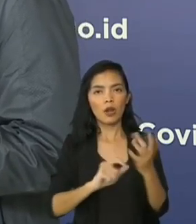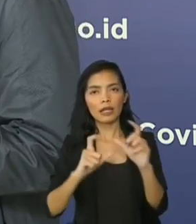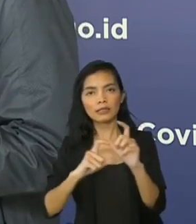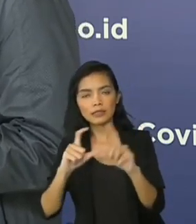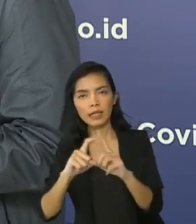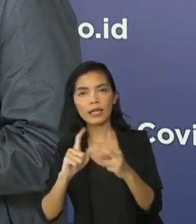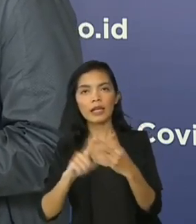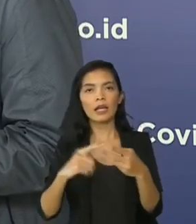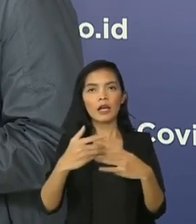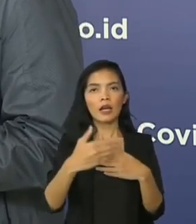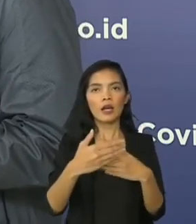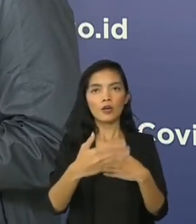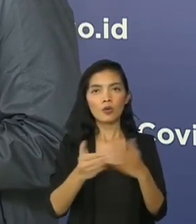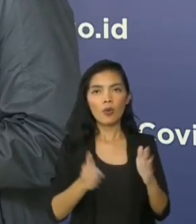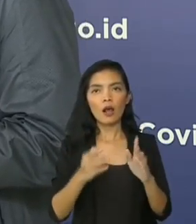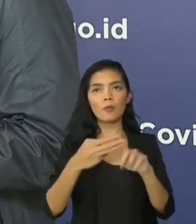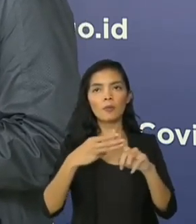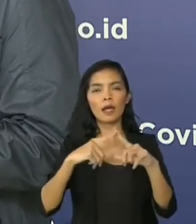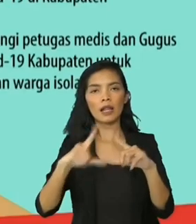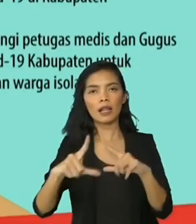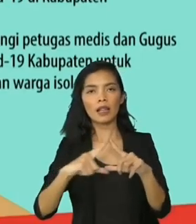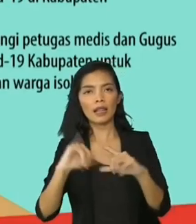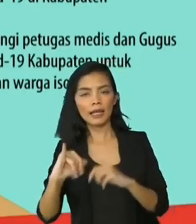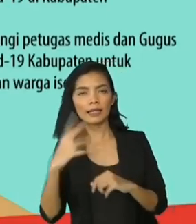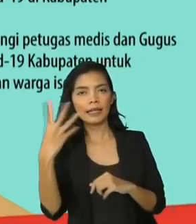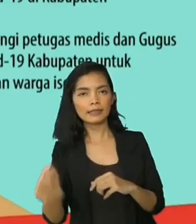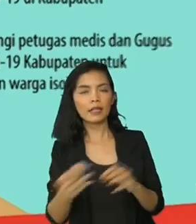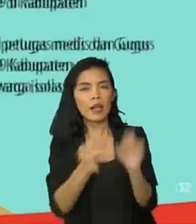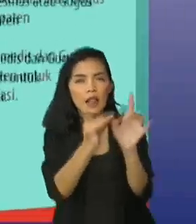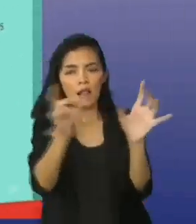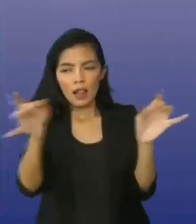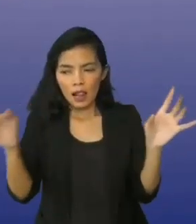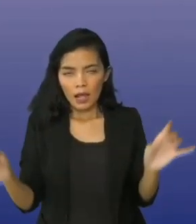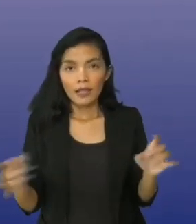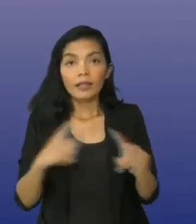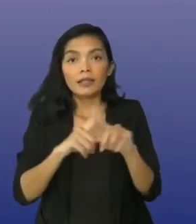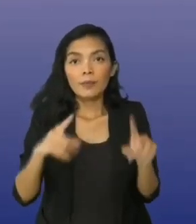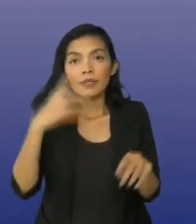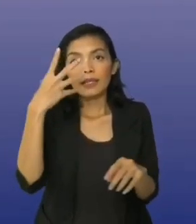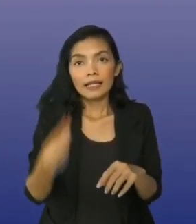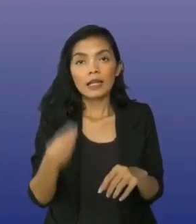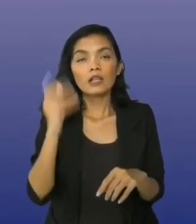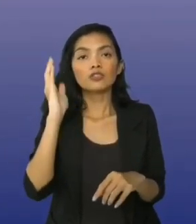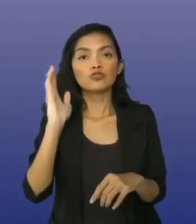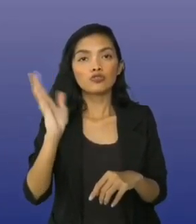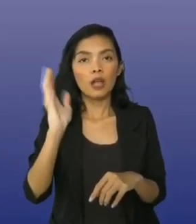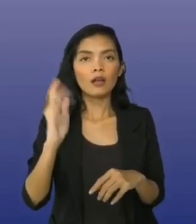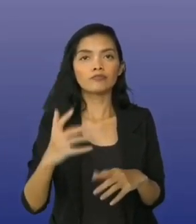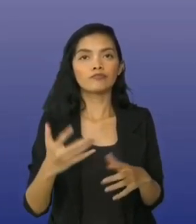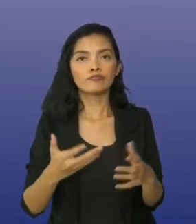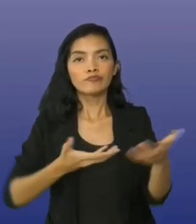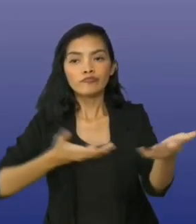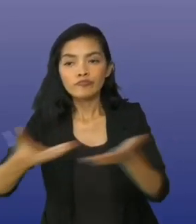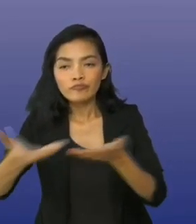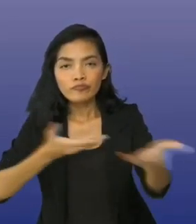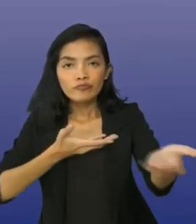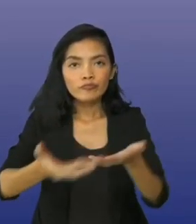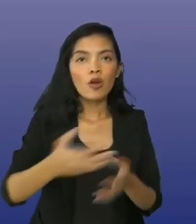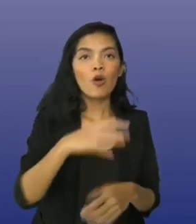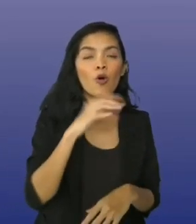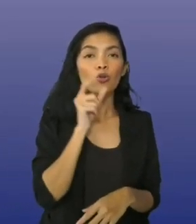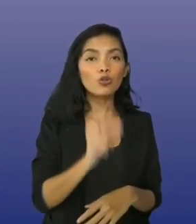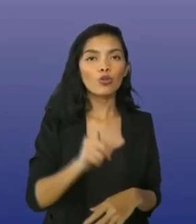desa dan seterusnya Sedangkan untuk desa yang sudah melakukan penanganan odp